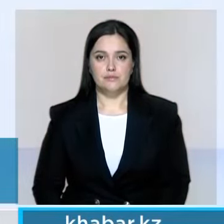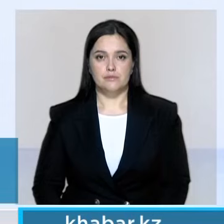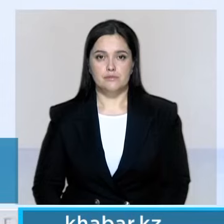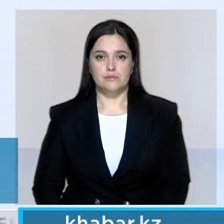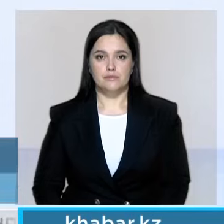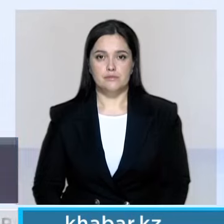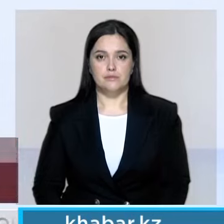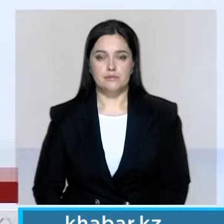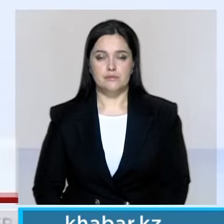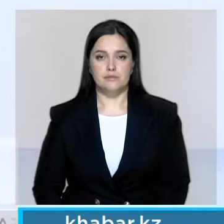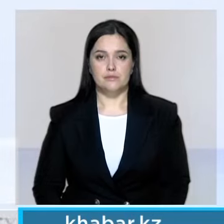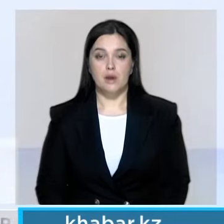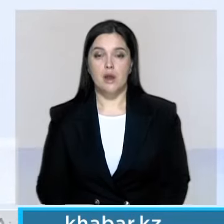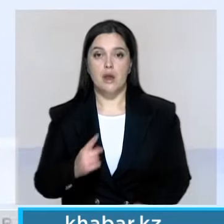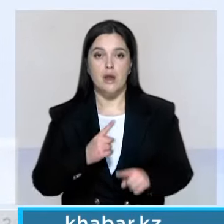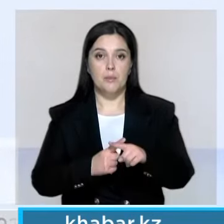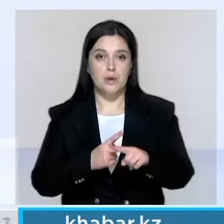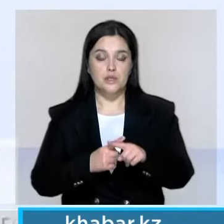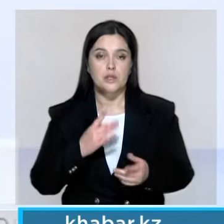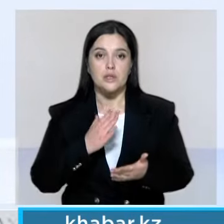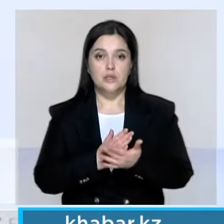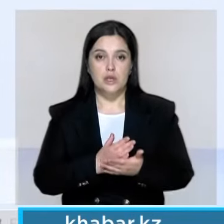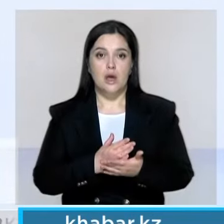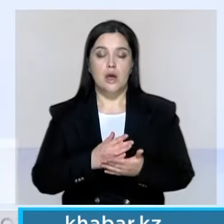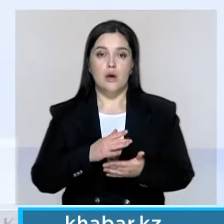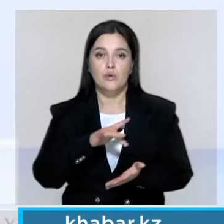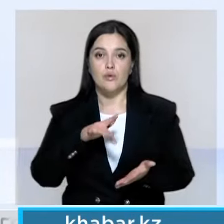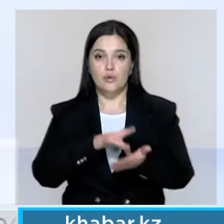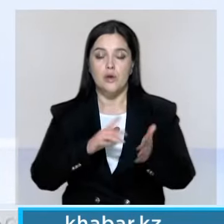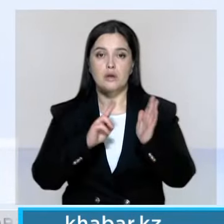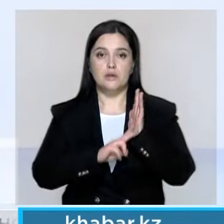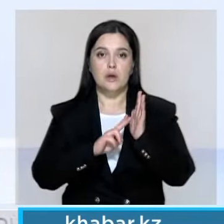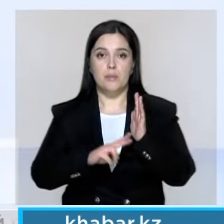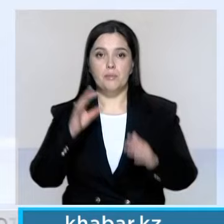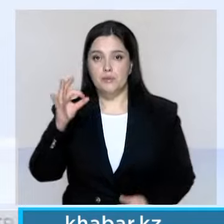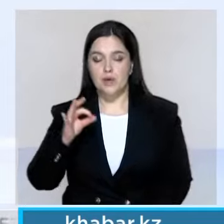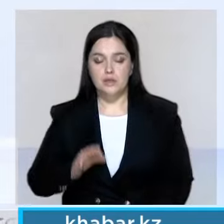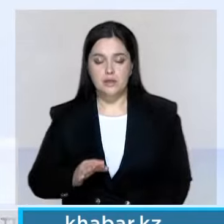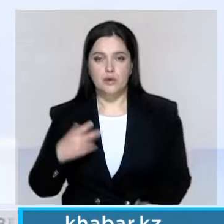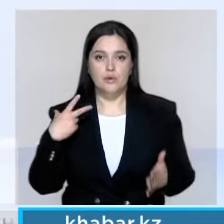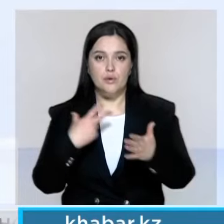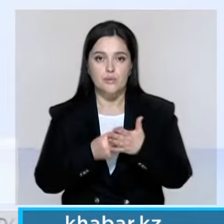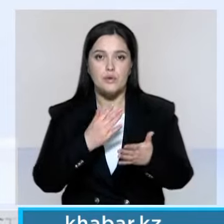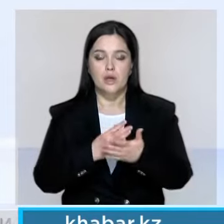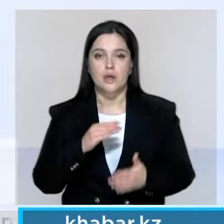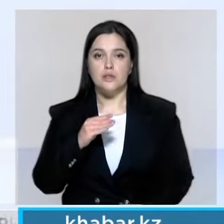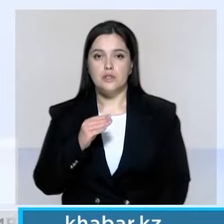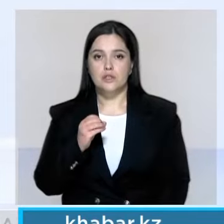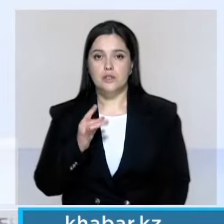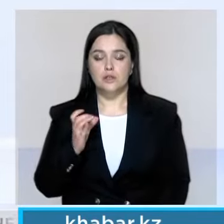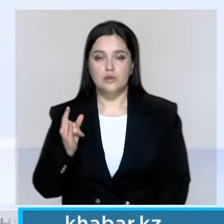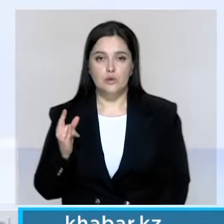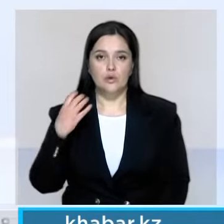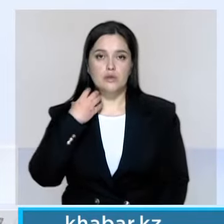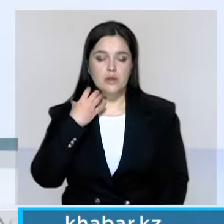Положительная динамика отмечается в регионах по охвату вакцинации. На сегодня более чем 70% вакцинировано в таких регионах, как Жетысуйская область,